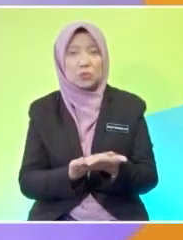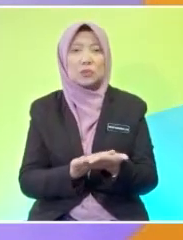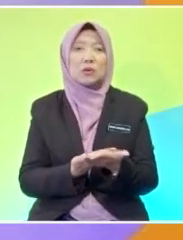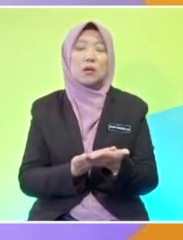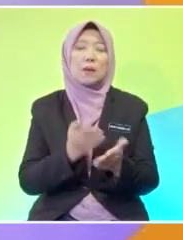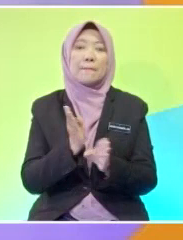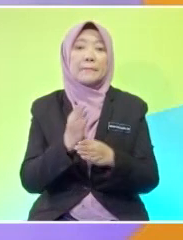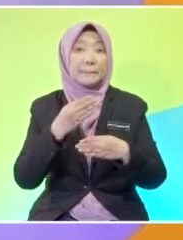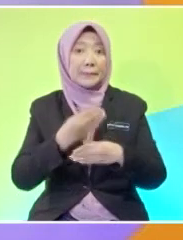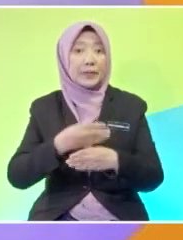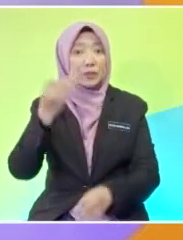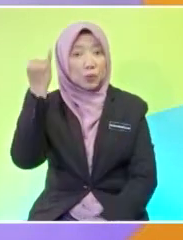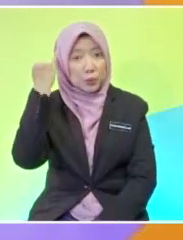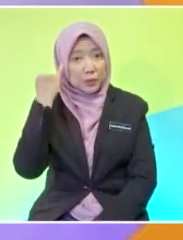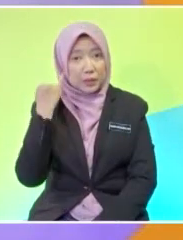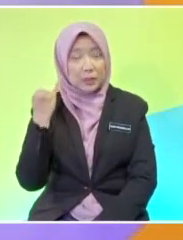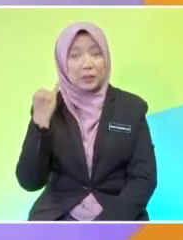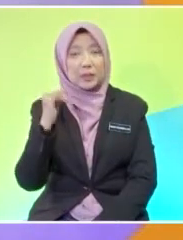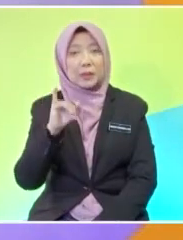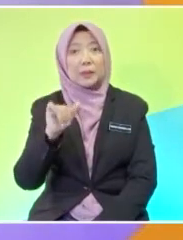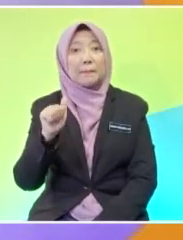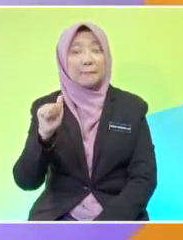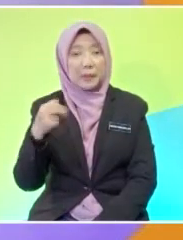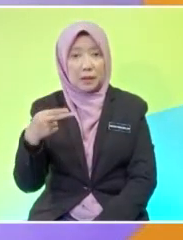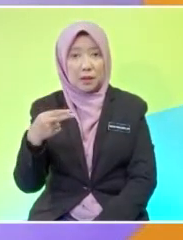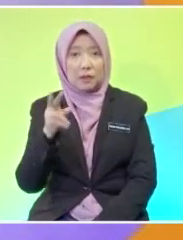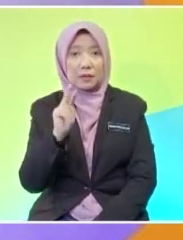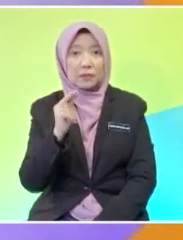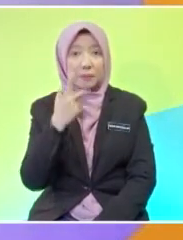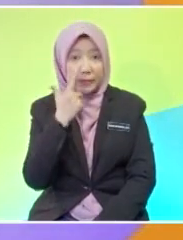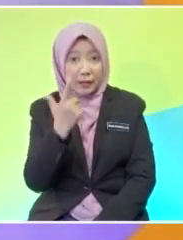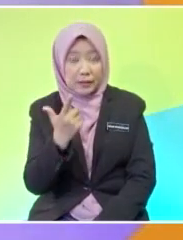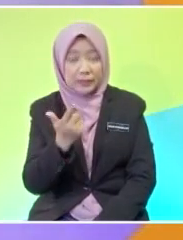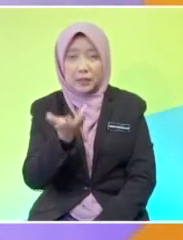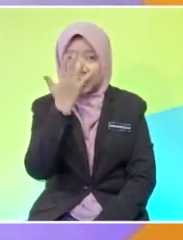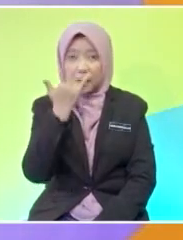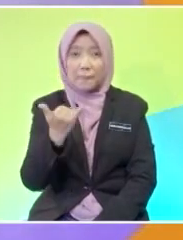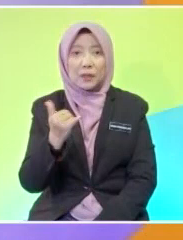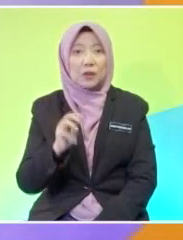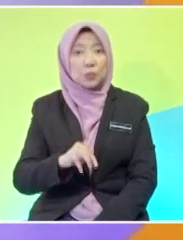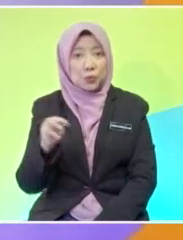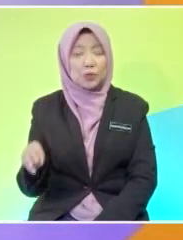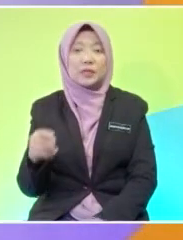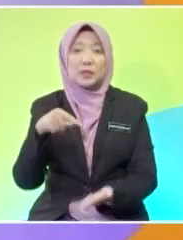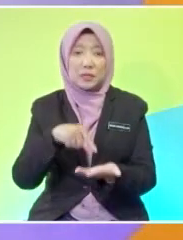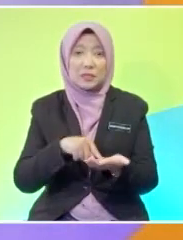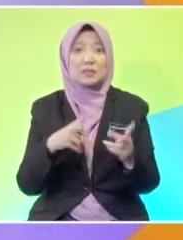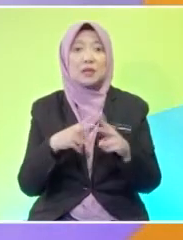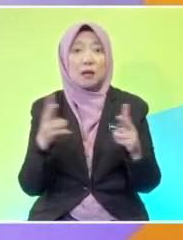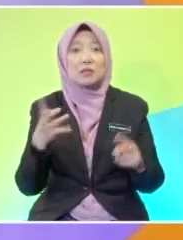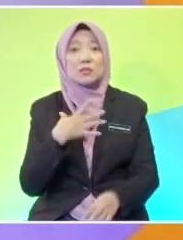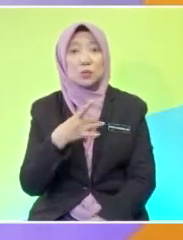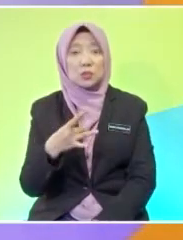ilmiah ya dan kita akan lihat nanti kenapa murid ini sangat suka buku-buku yang berbentuk